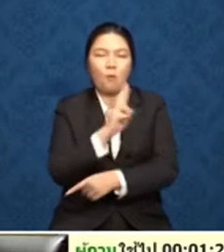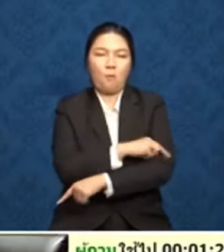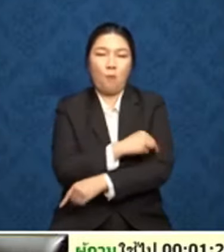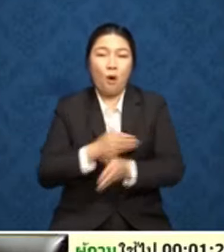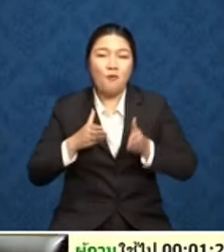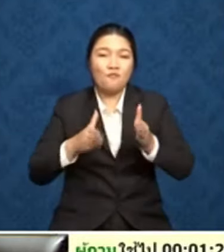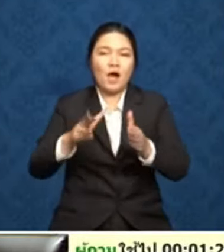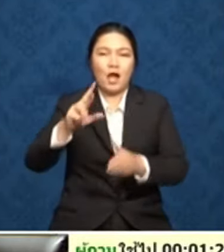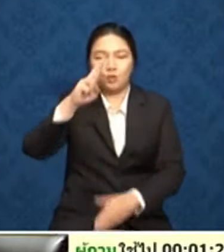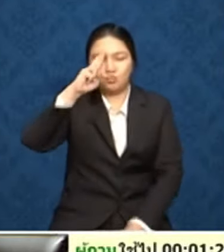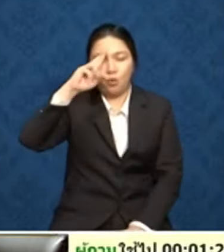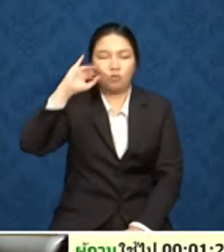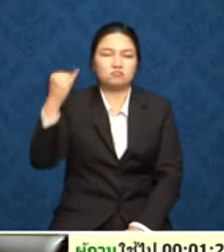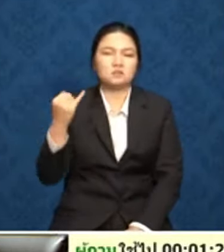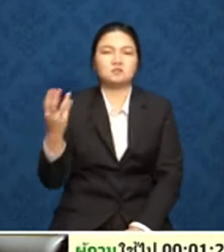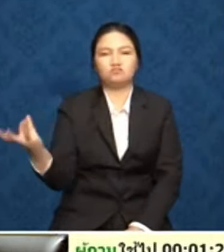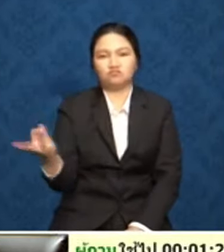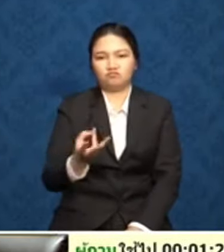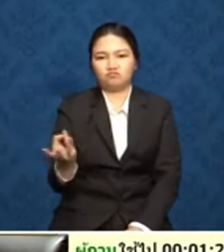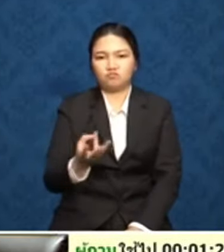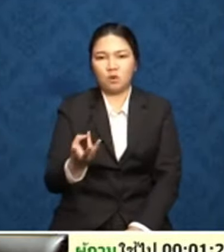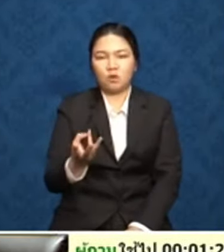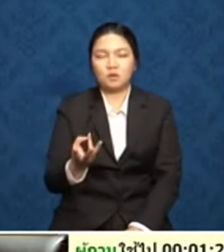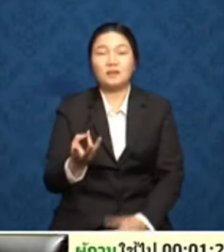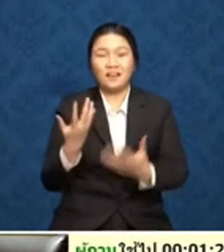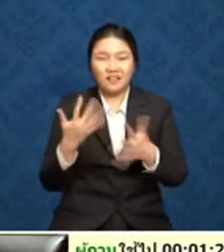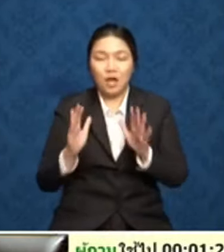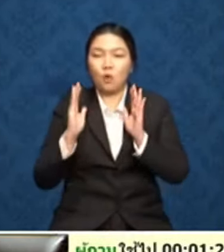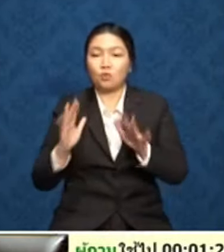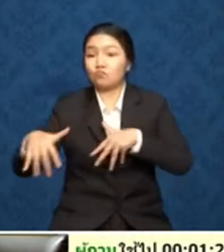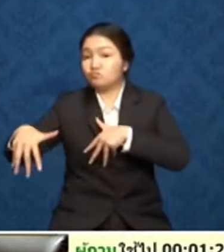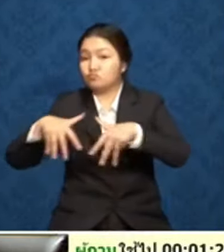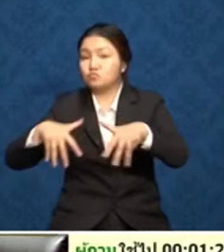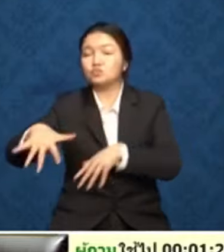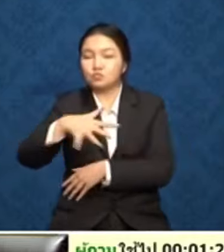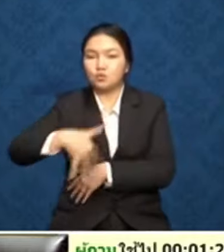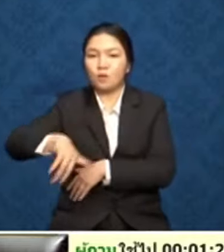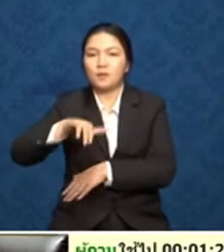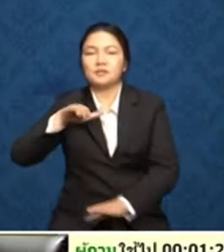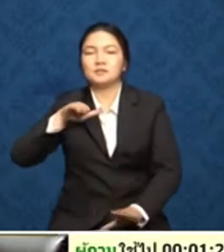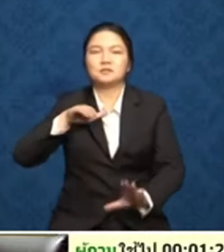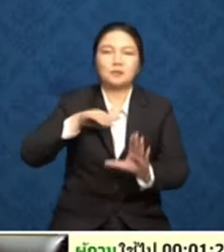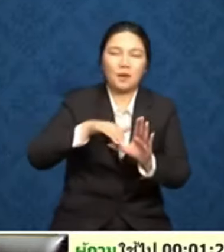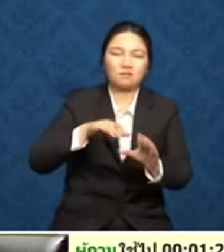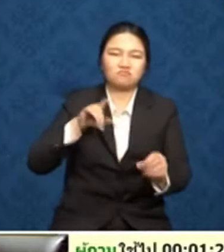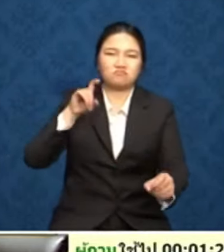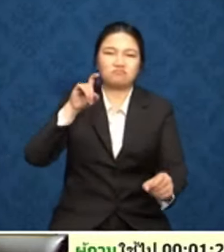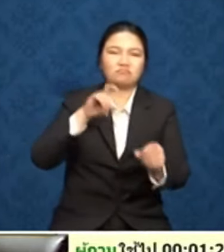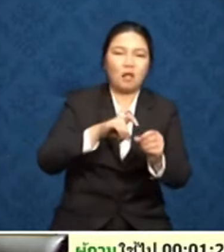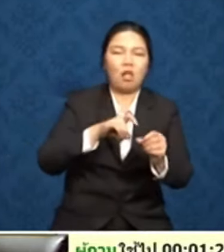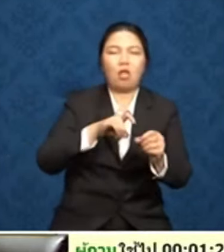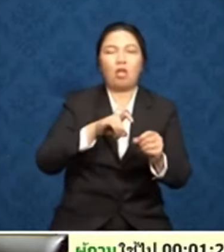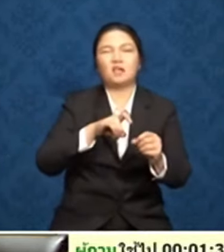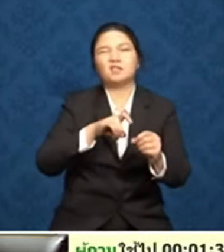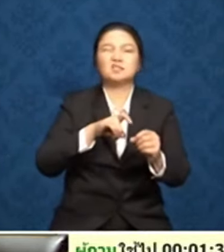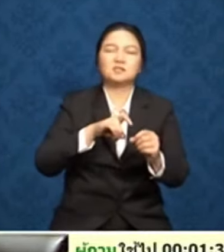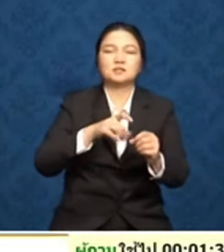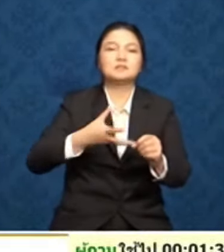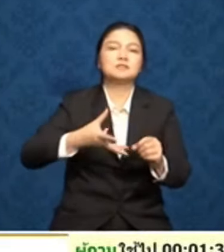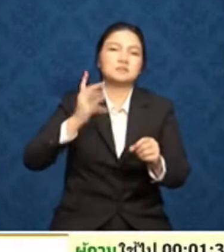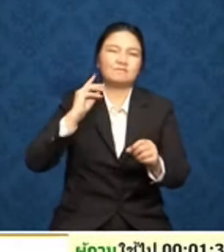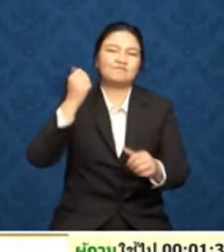ไม่เพียงพอนะคะทำให้ประชาชนจำนวนมากเนี่ยไม่สามารถที่จะเข้าถึงนะคะบริการตรงนี้ได้อีกส่ว